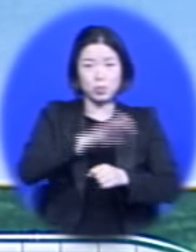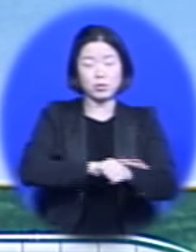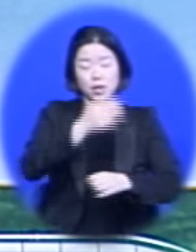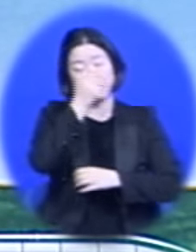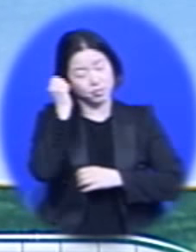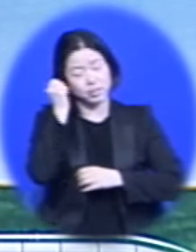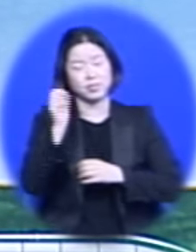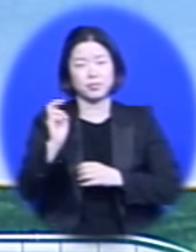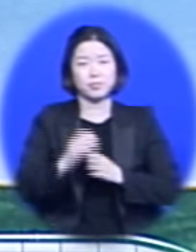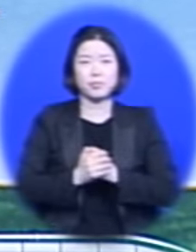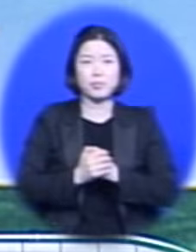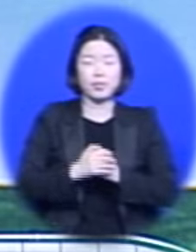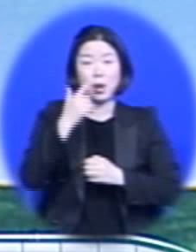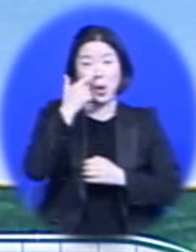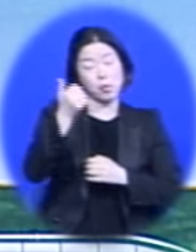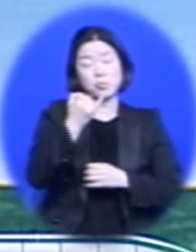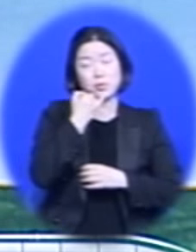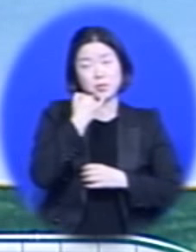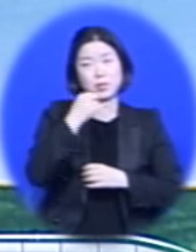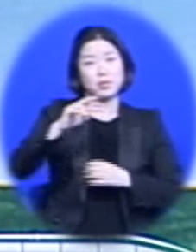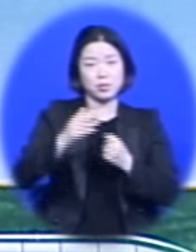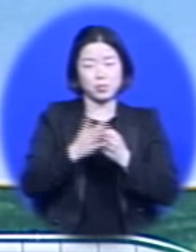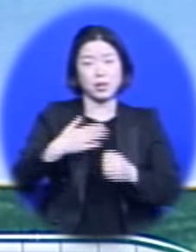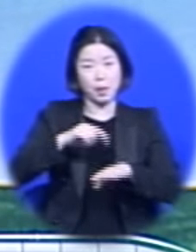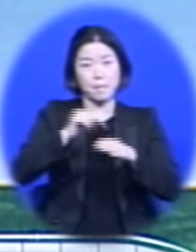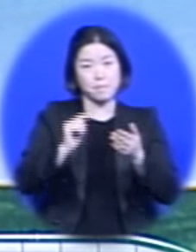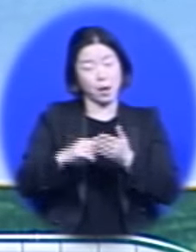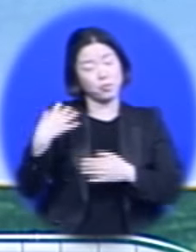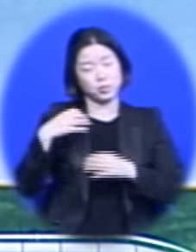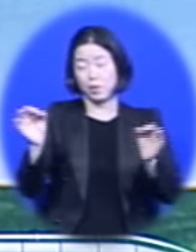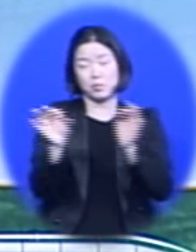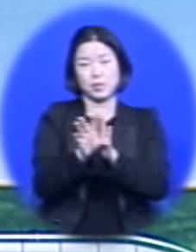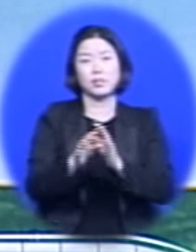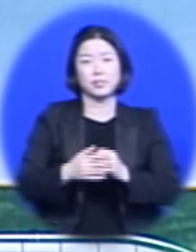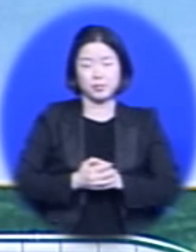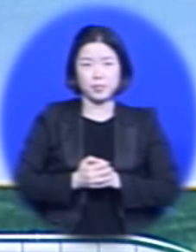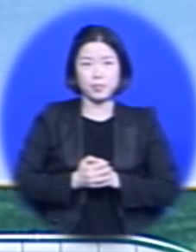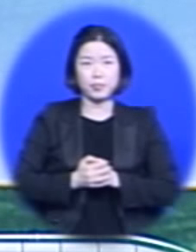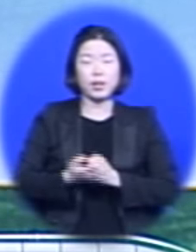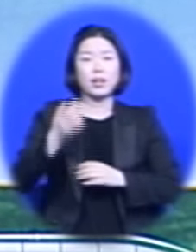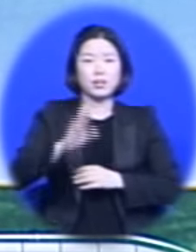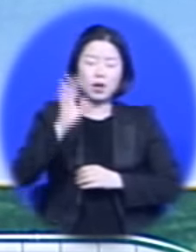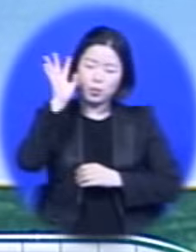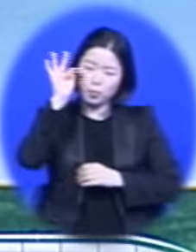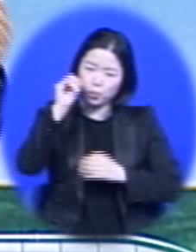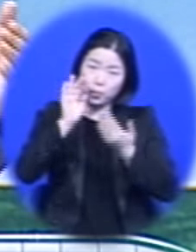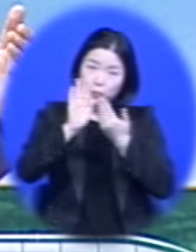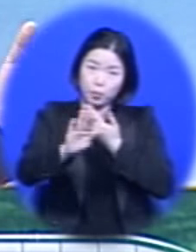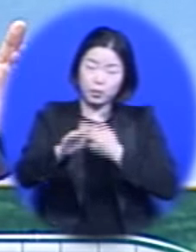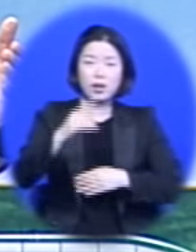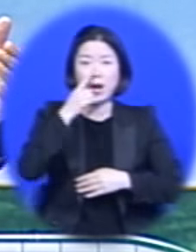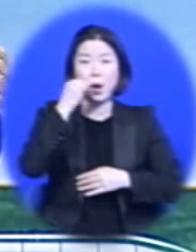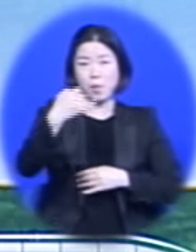잤어요. 아버님이 괜찮으시니까 뭐 마음의 부담이 싹 없어졌죠. 그런데 며칠 뒤에